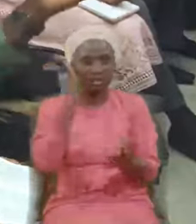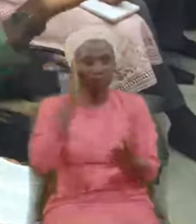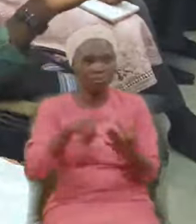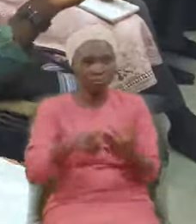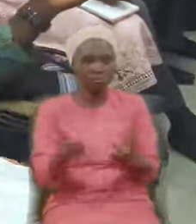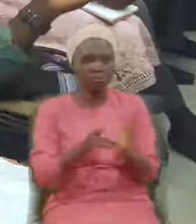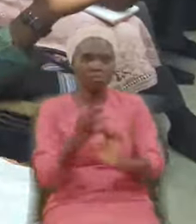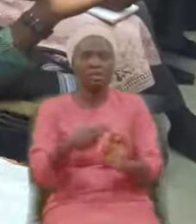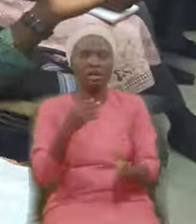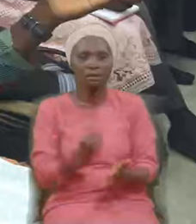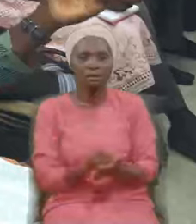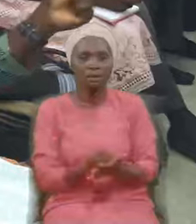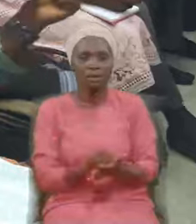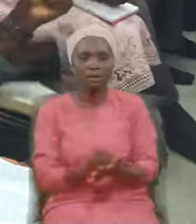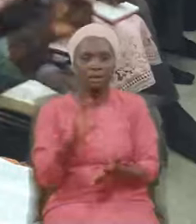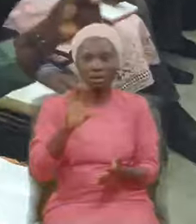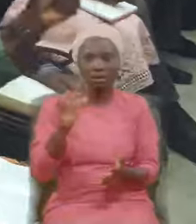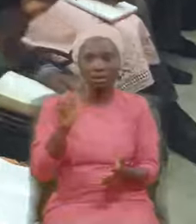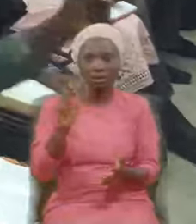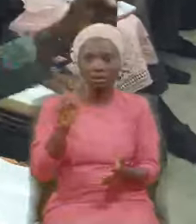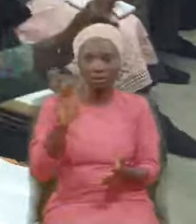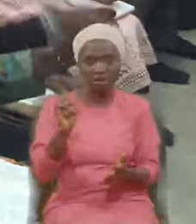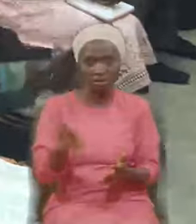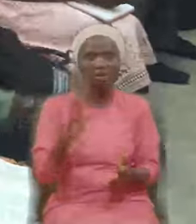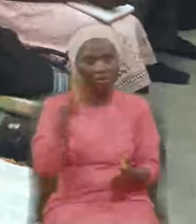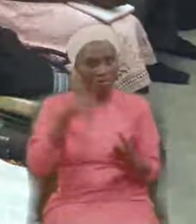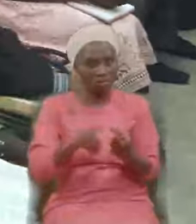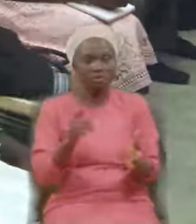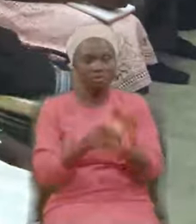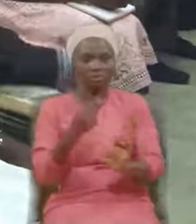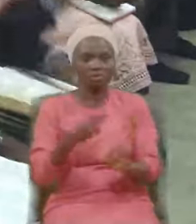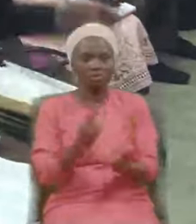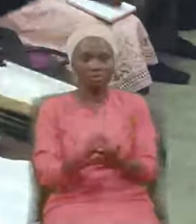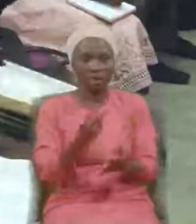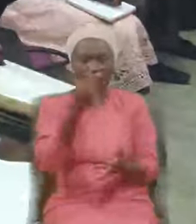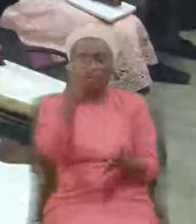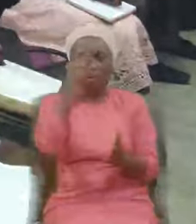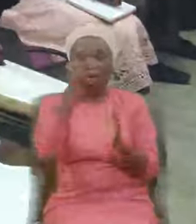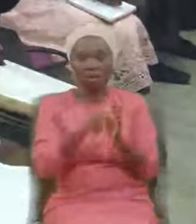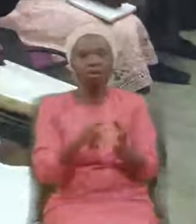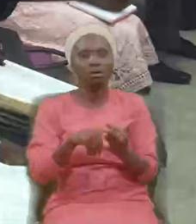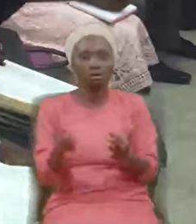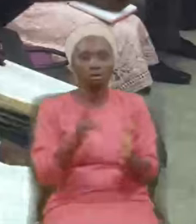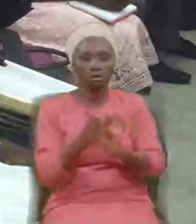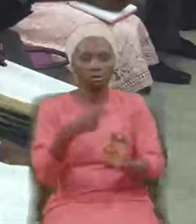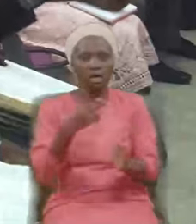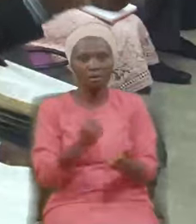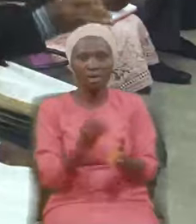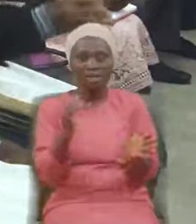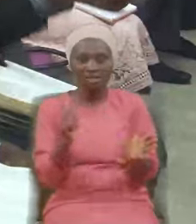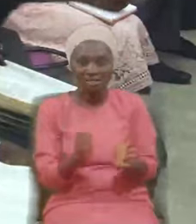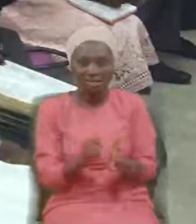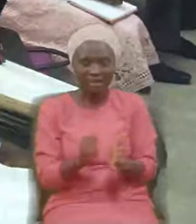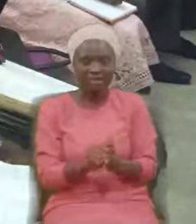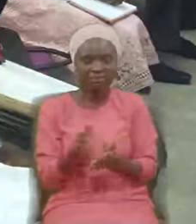La lèpre va disparaître. Le cancer va disparaître. La cécité va disparaître.